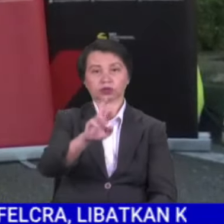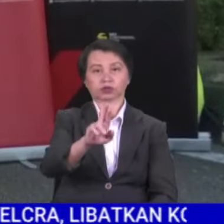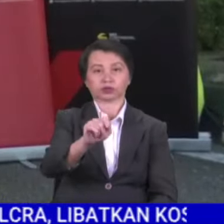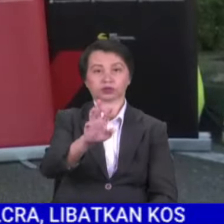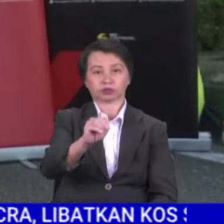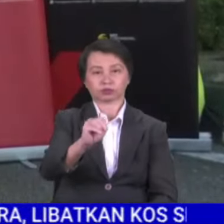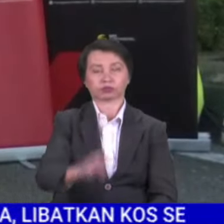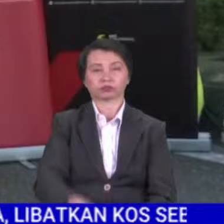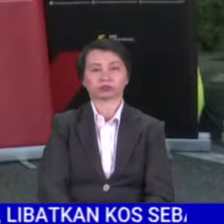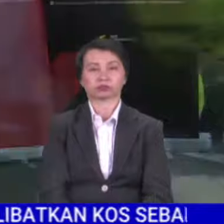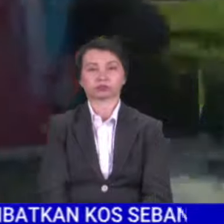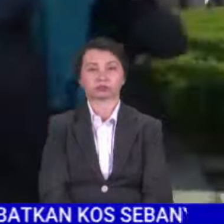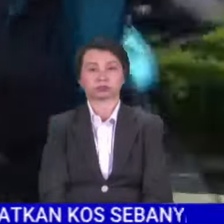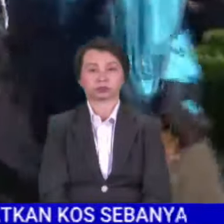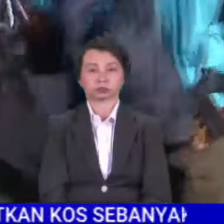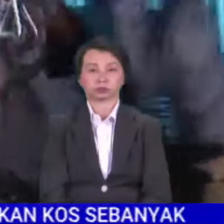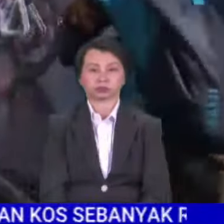RTM.